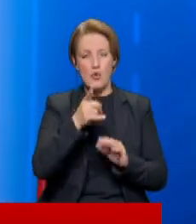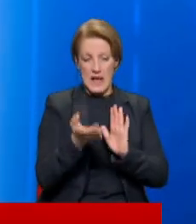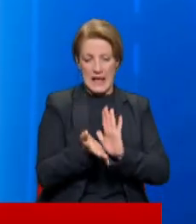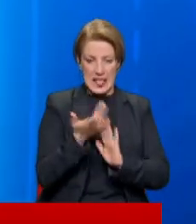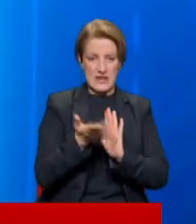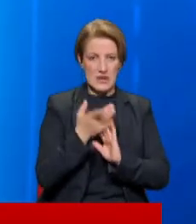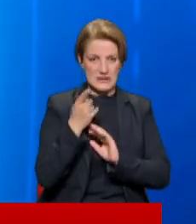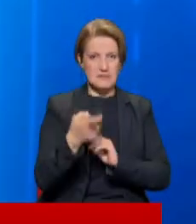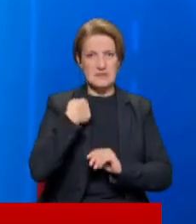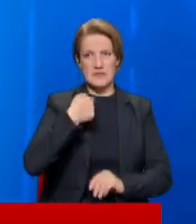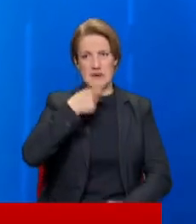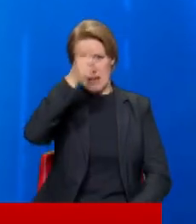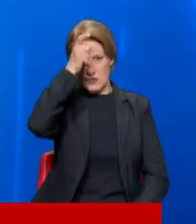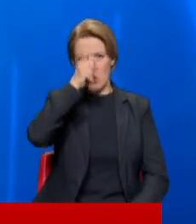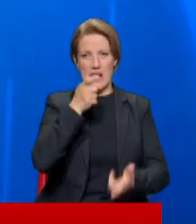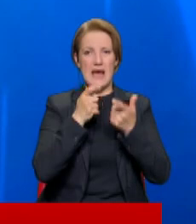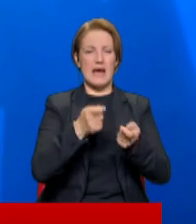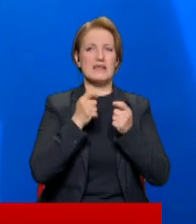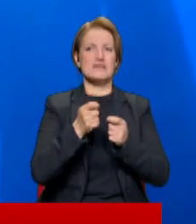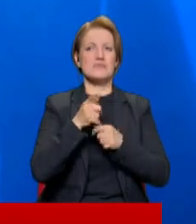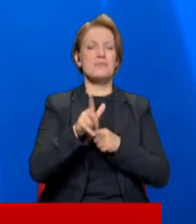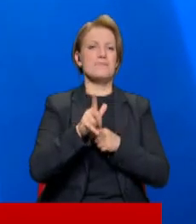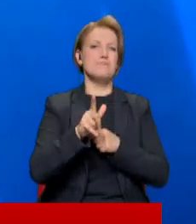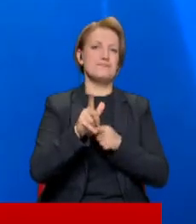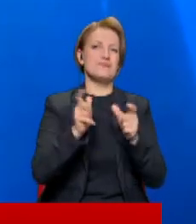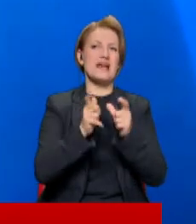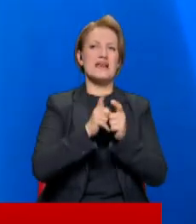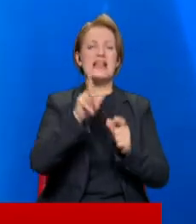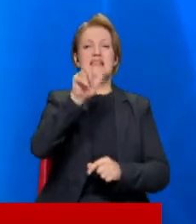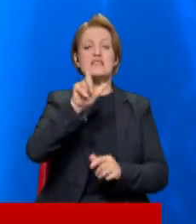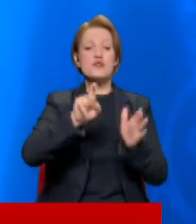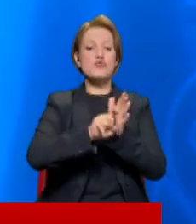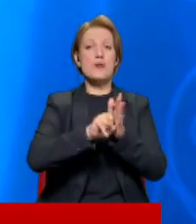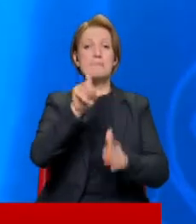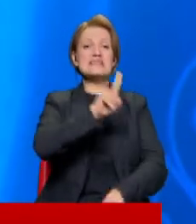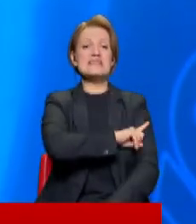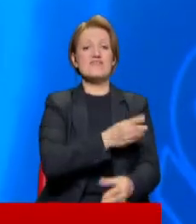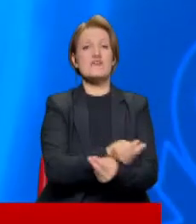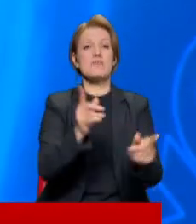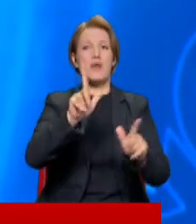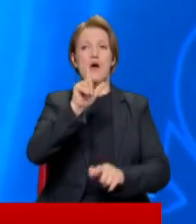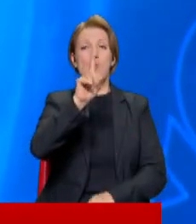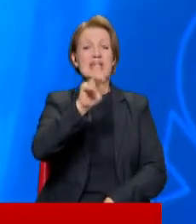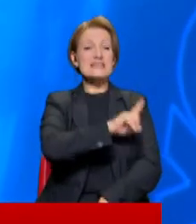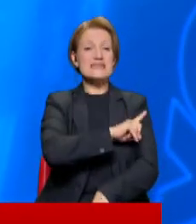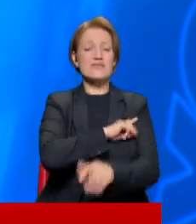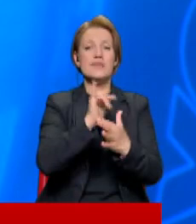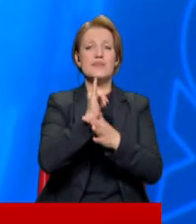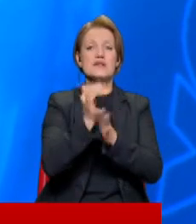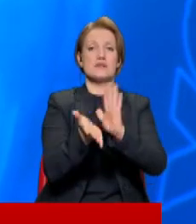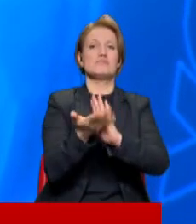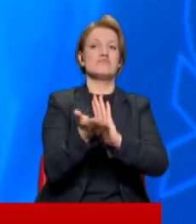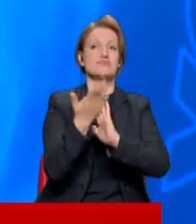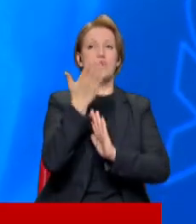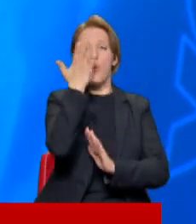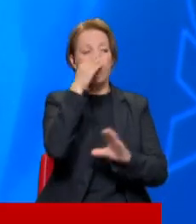kaldıracaksınız bizim Türkiye tipi Derneği önerimiz lise diplomasından 11 sınıfta verilmesi 12 sınıfta dershaneyi kaldıracaksanız okulda